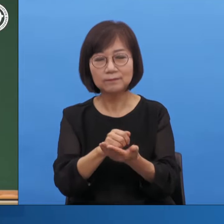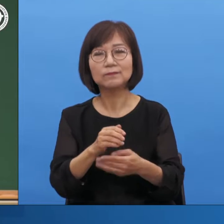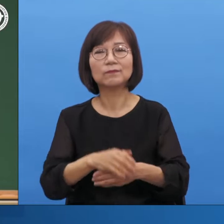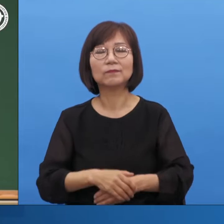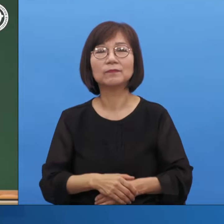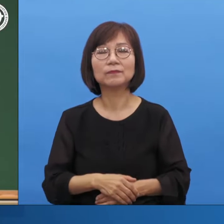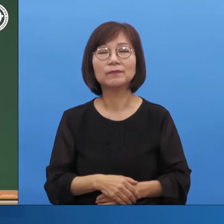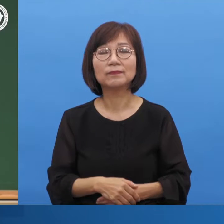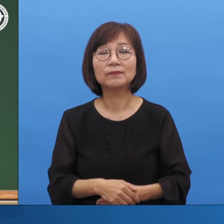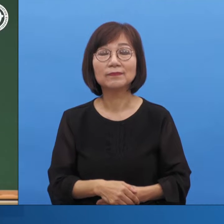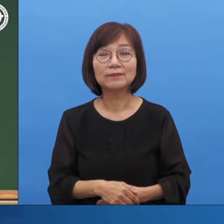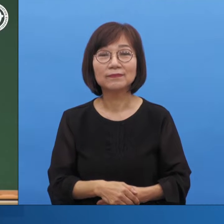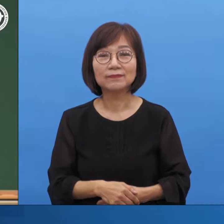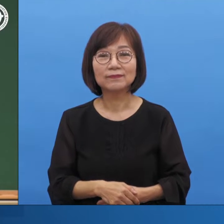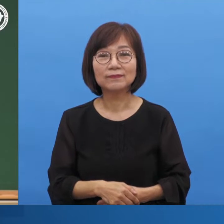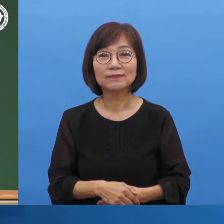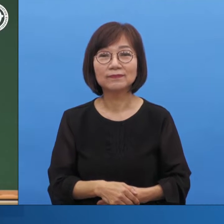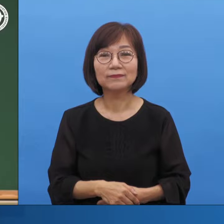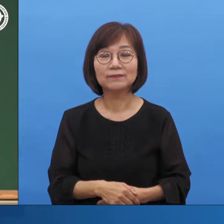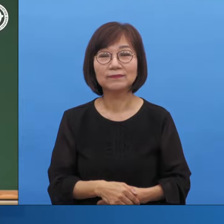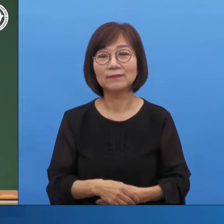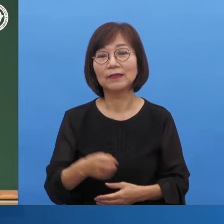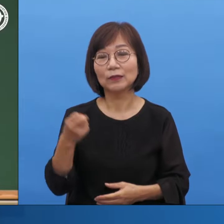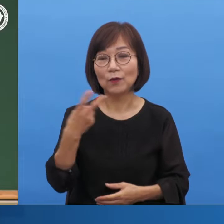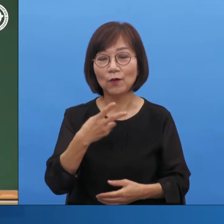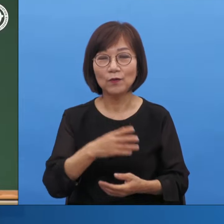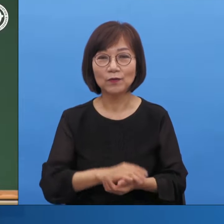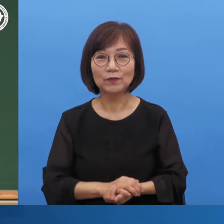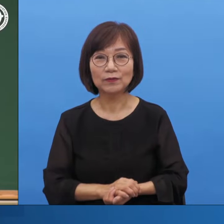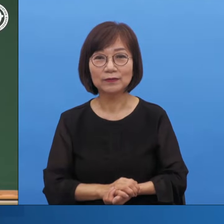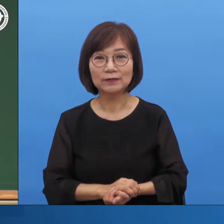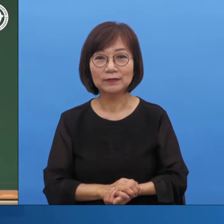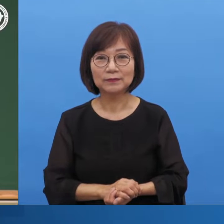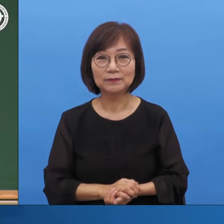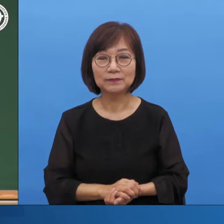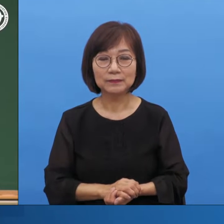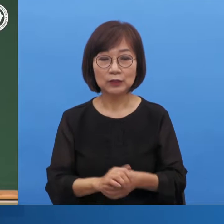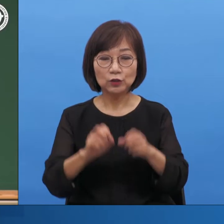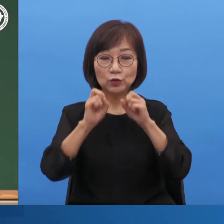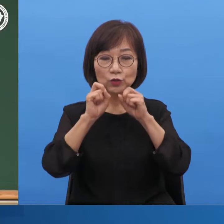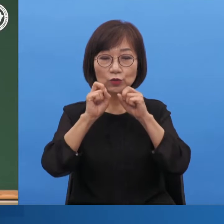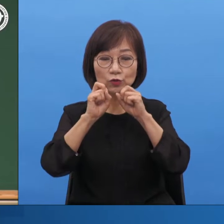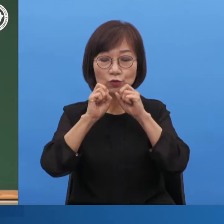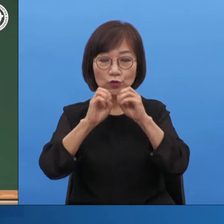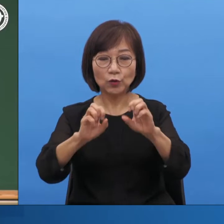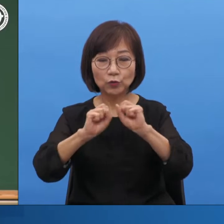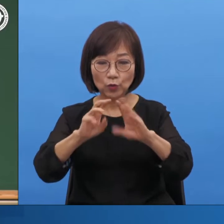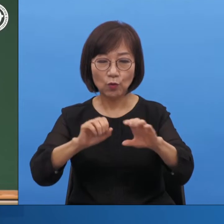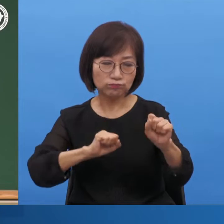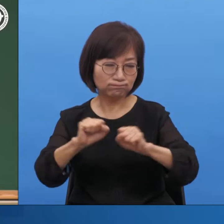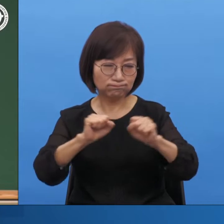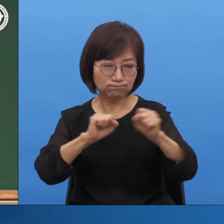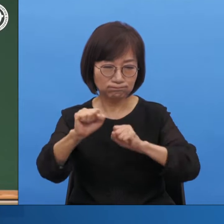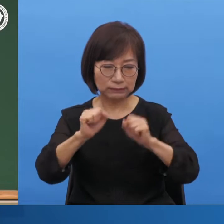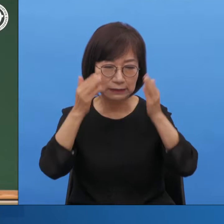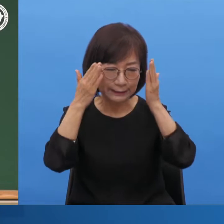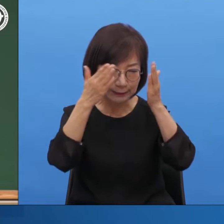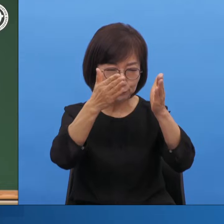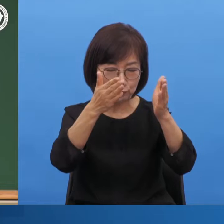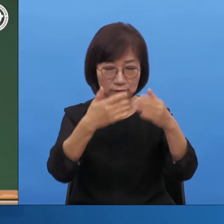우리가 중요하게 전도운동의 방향을 다른 쪽으로 가지 않도록 하기 위해서 기도하는